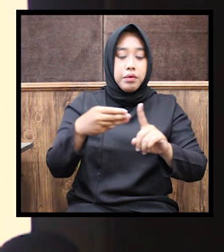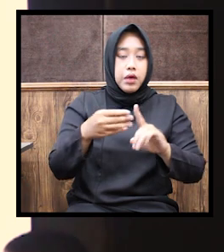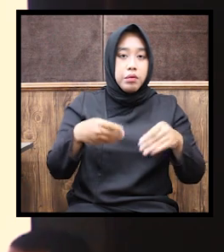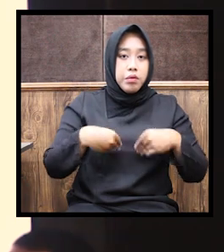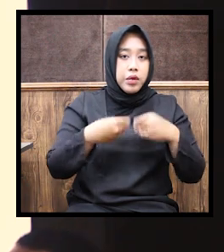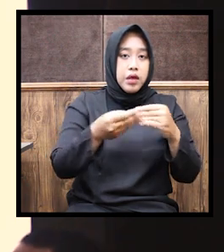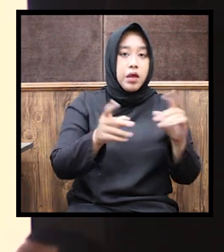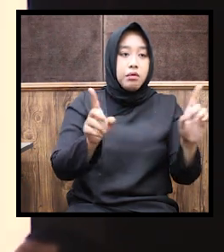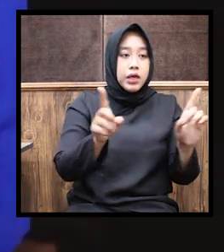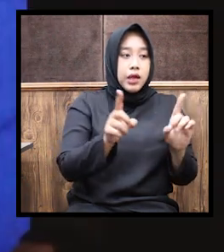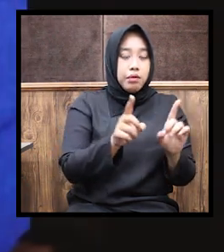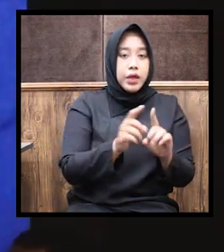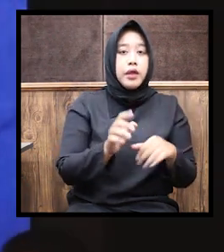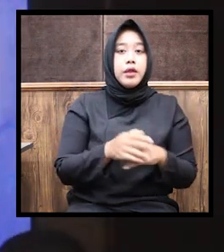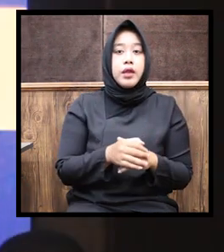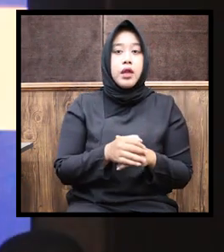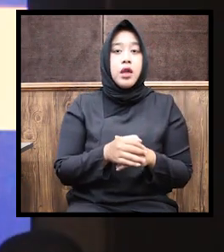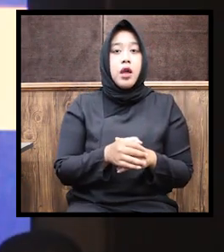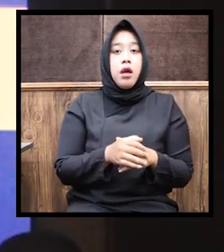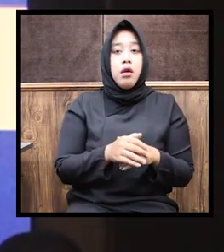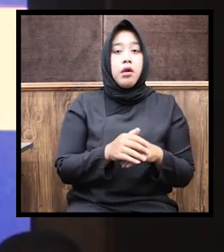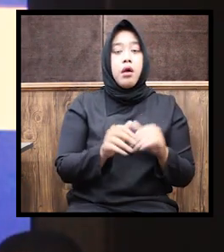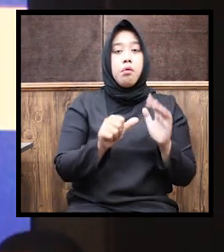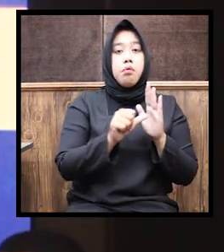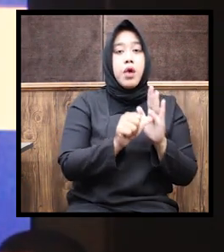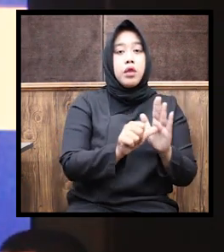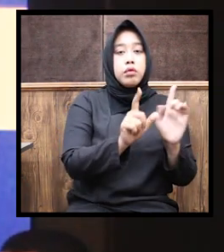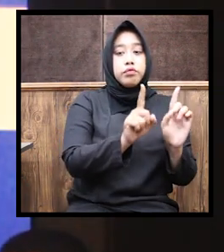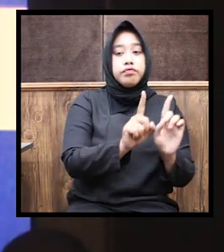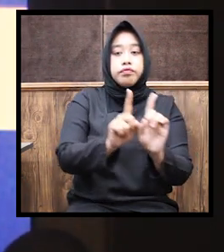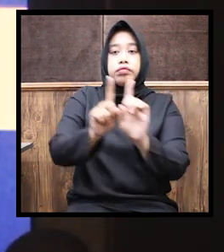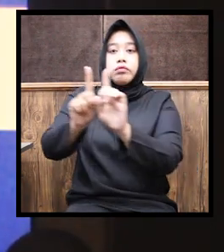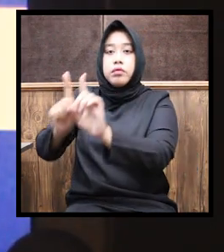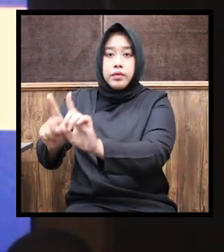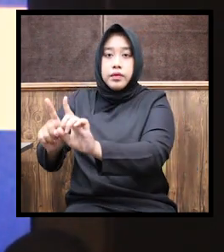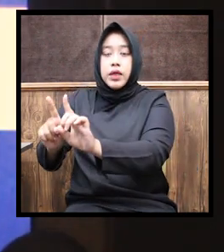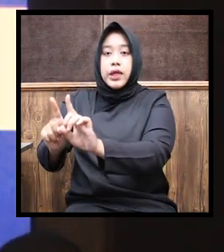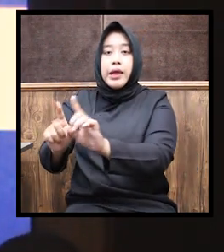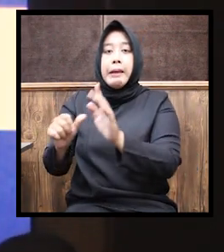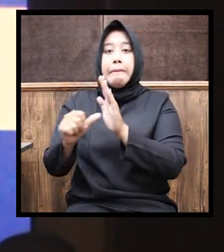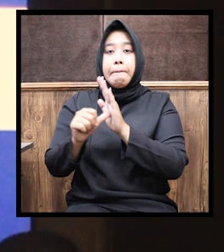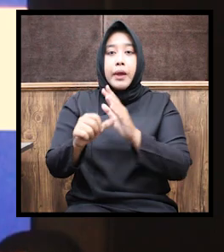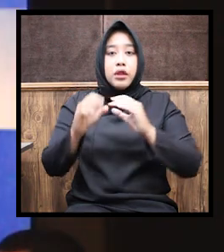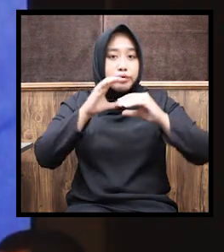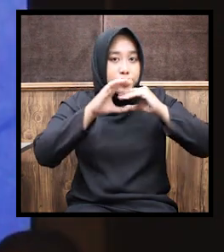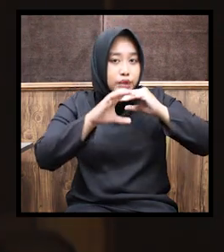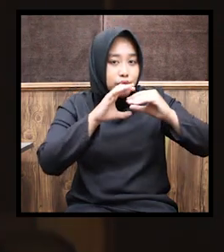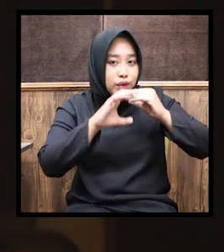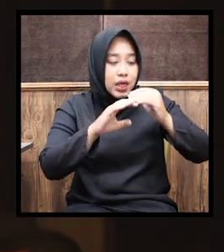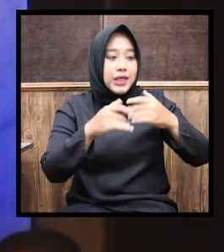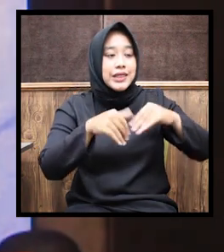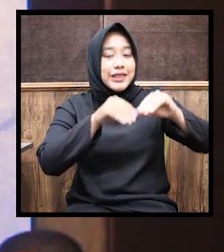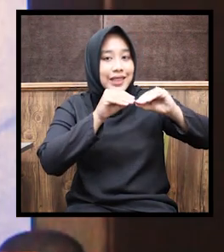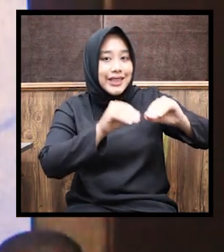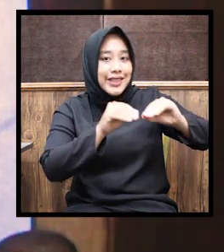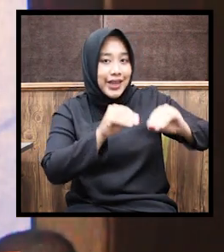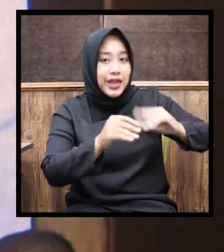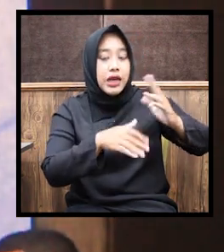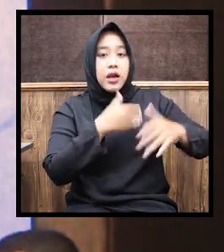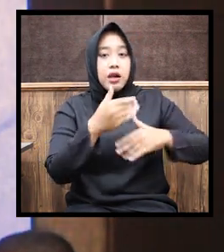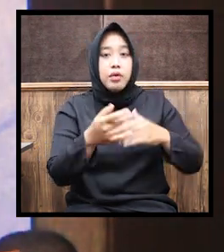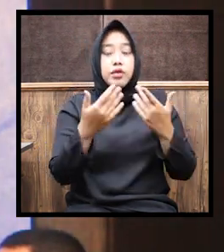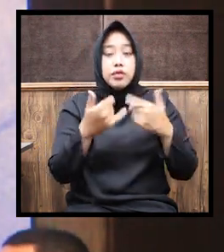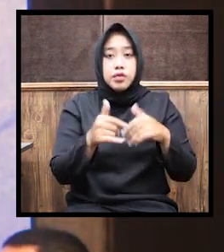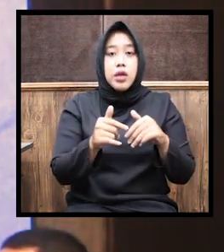pendamping menemani Mengantar ke perusahaan kemudian berkomunikasi ngajarin kemudian sudah